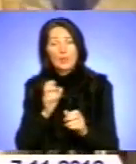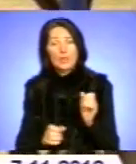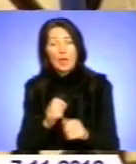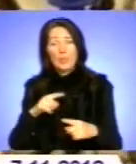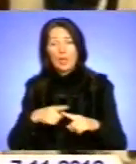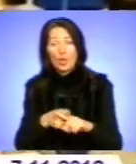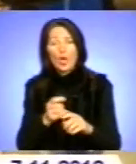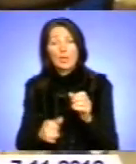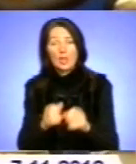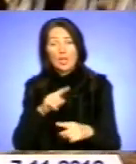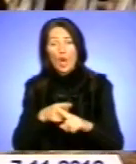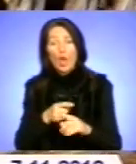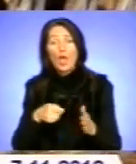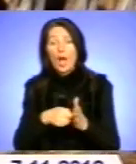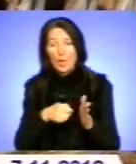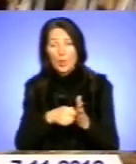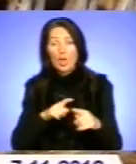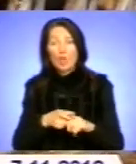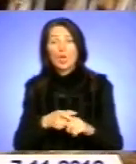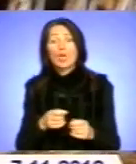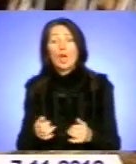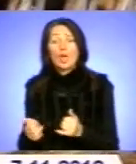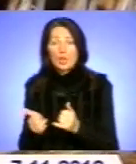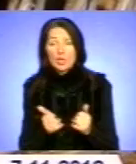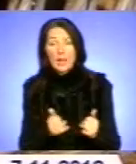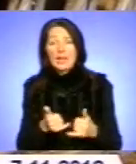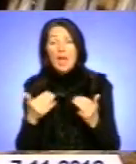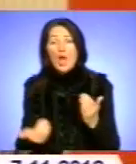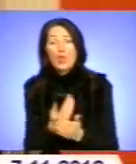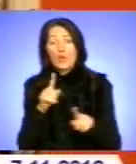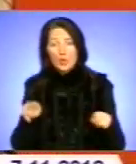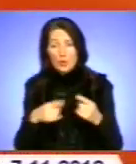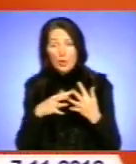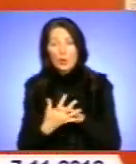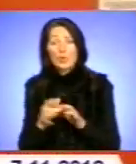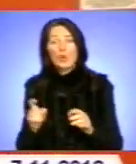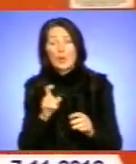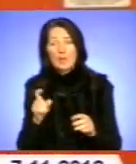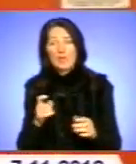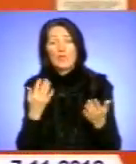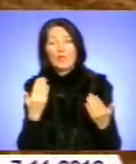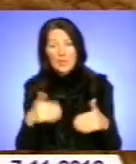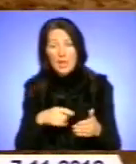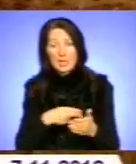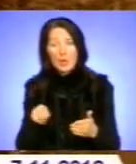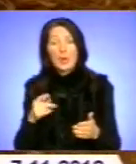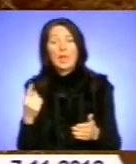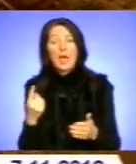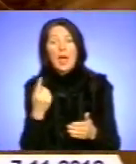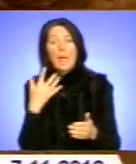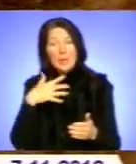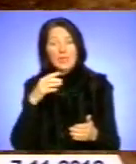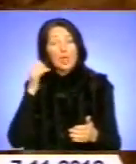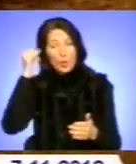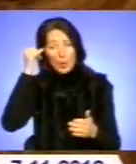технологию кормления, технологию содержания. Для новоствореного сільськогосподарського підприємства Молочарське вже закупили перші 60 корів, експортували